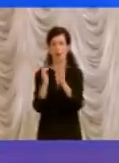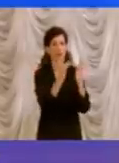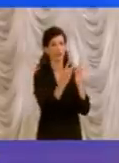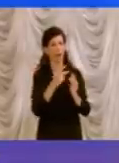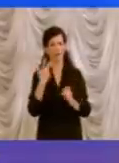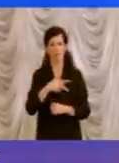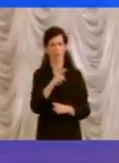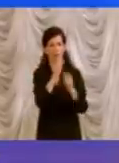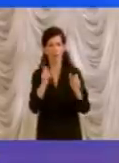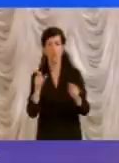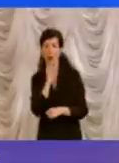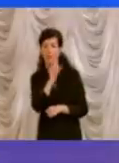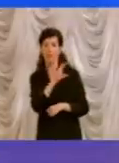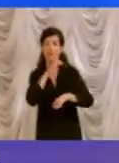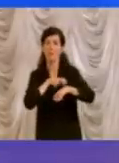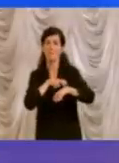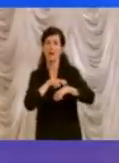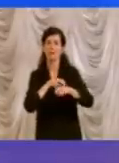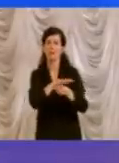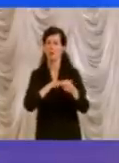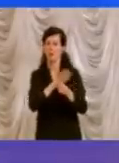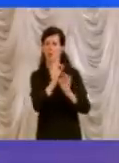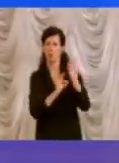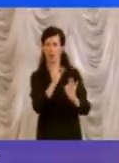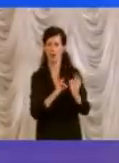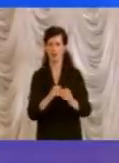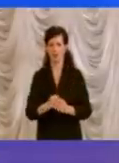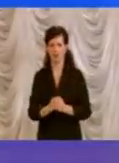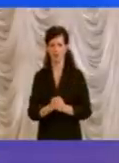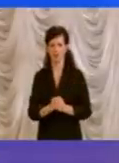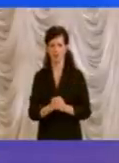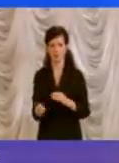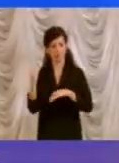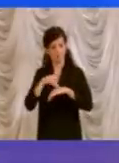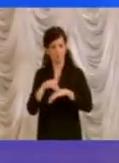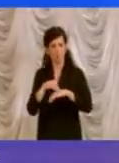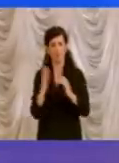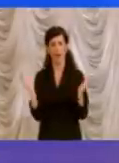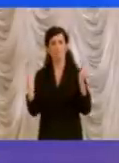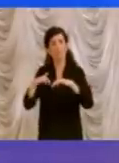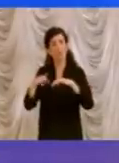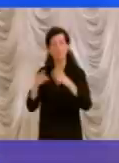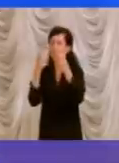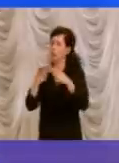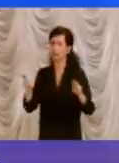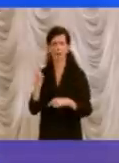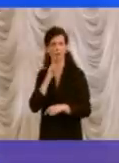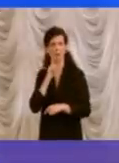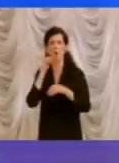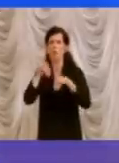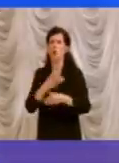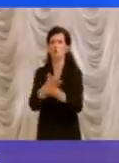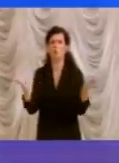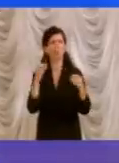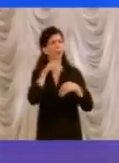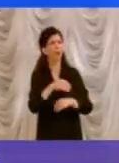avvertire e paolo medico curante ancora i divieti di assembramenti rimarranno luoghi pubblici ma anche privati